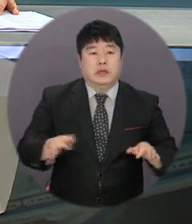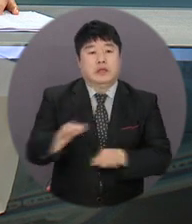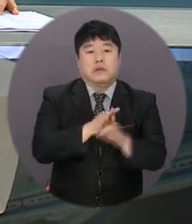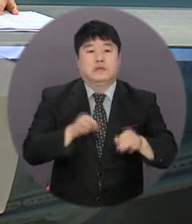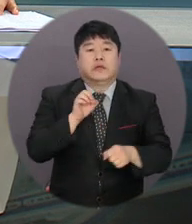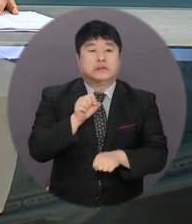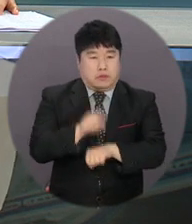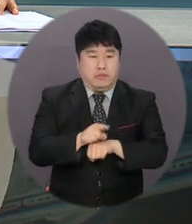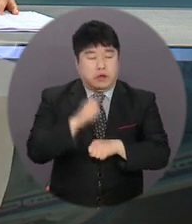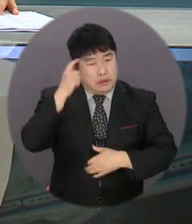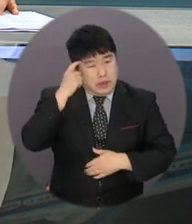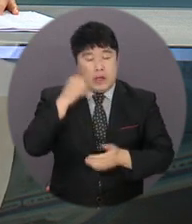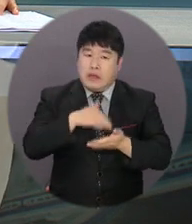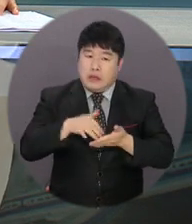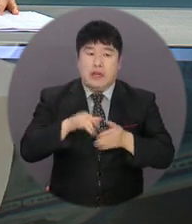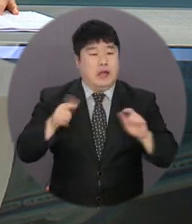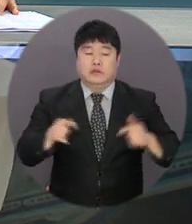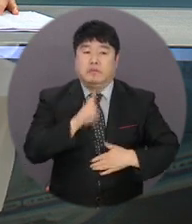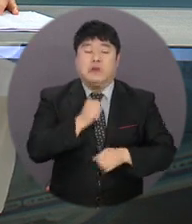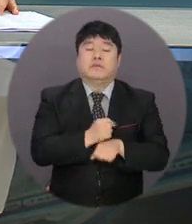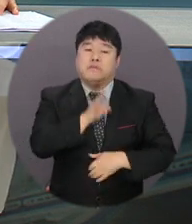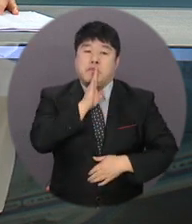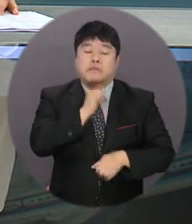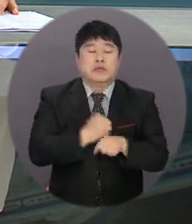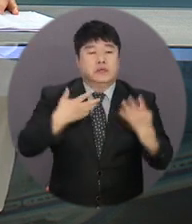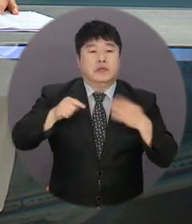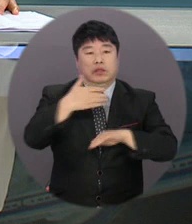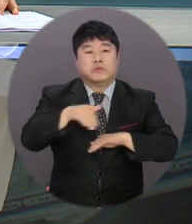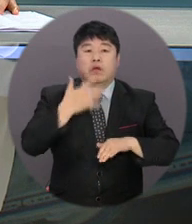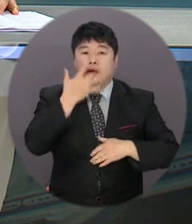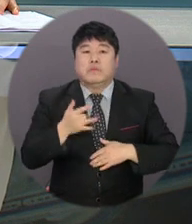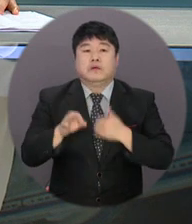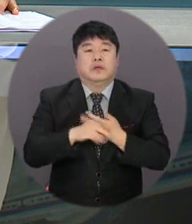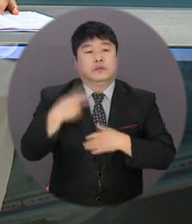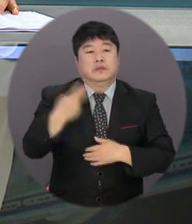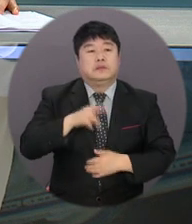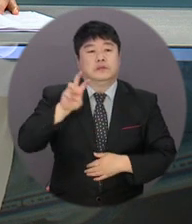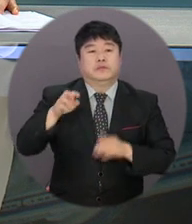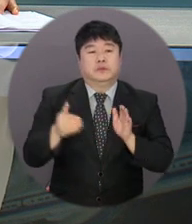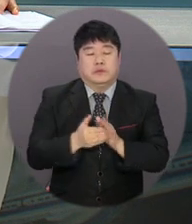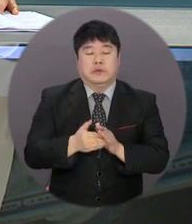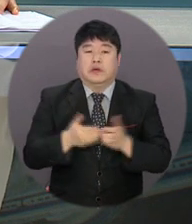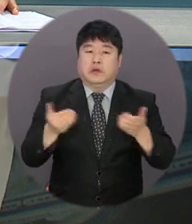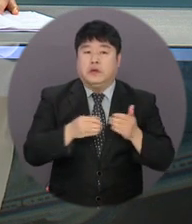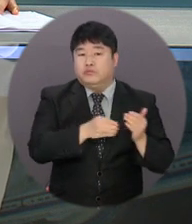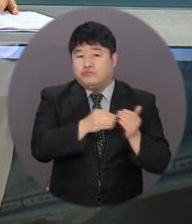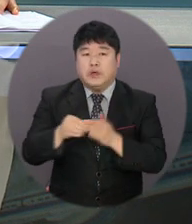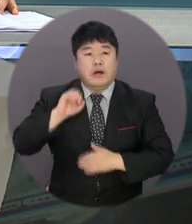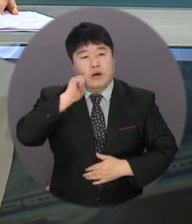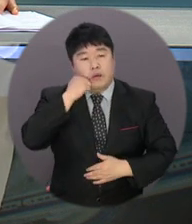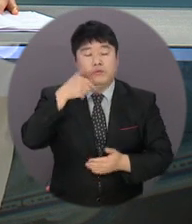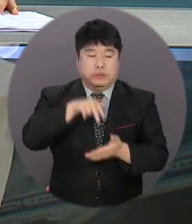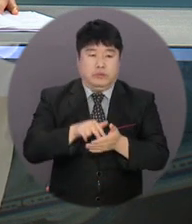따져볼 사안은 아니다. 예. 이런 말씀인데요. 이번에 4차 계획에서 만약에 빠진다면 2030년까지는 사업 추진이 어려운